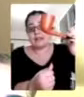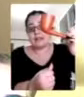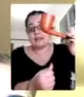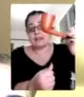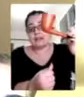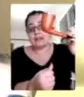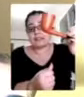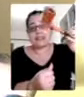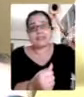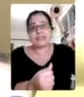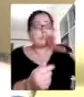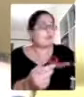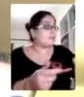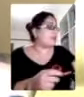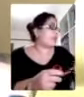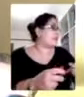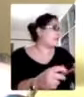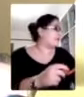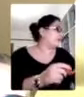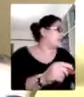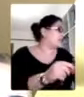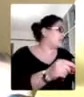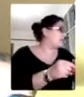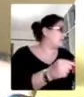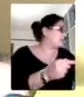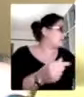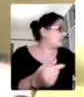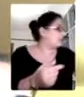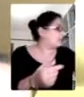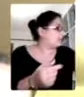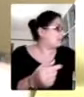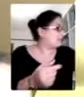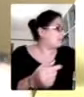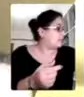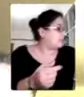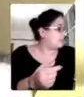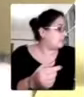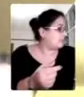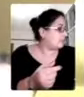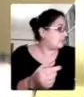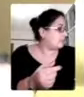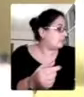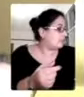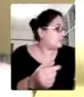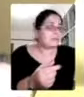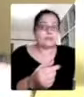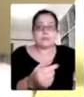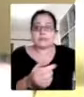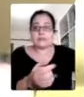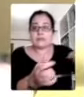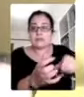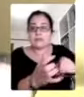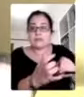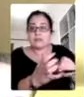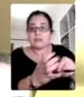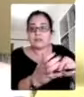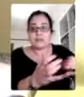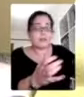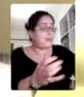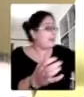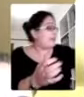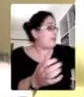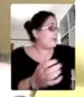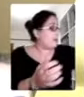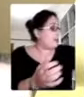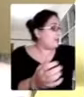yani keyifle izliyorum içerken. Ne güzel. Atıl abi gelmiş bu arada Bodrum'a emekli olup yerleşen Atıl